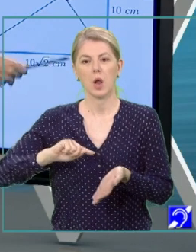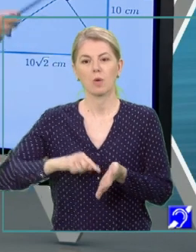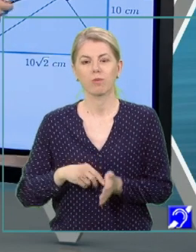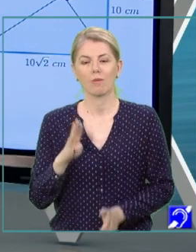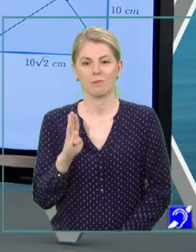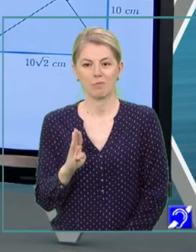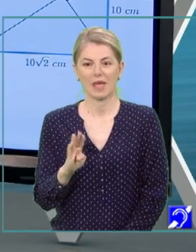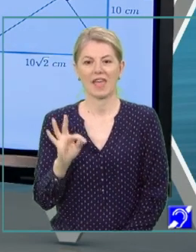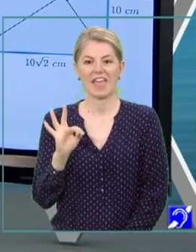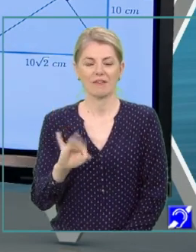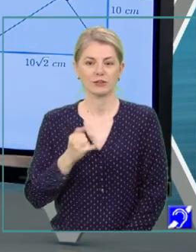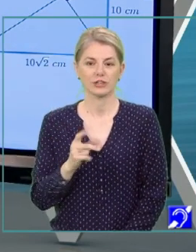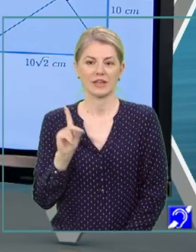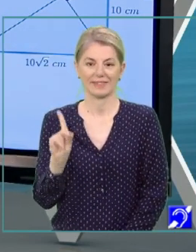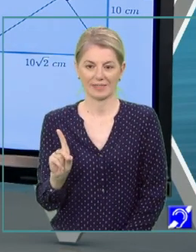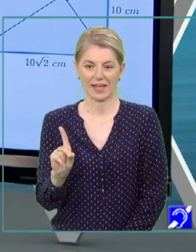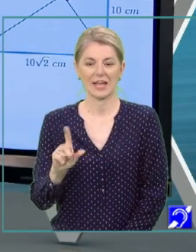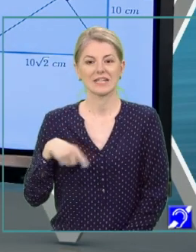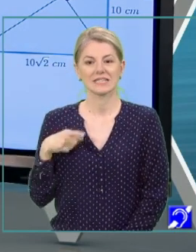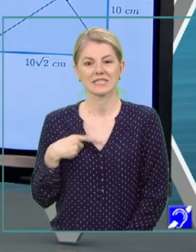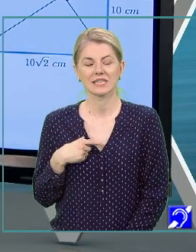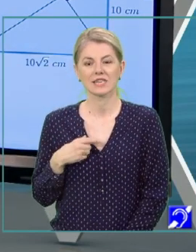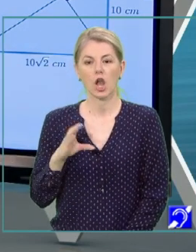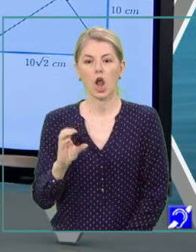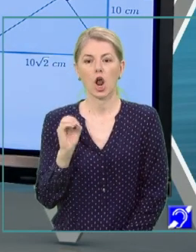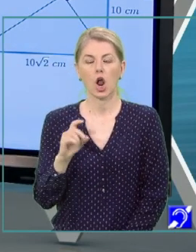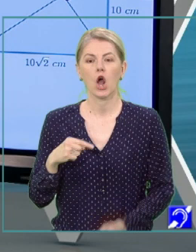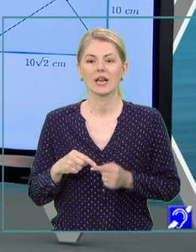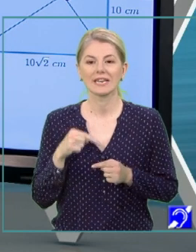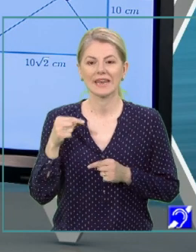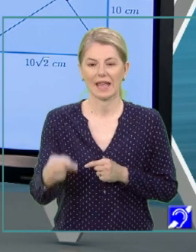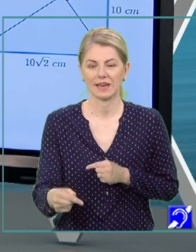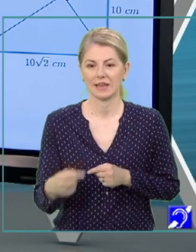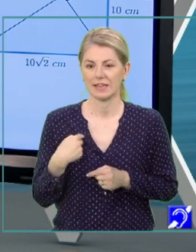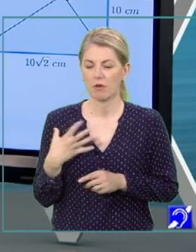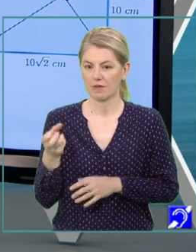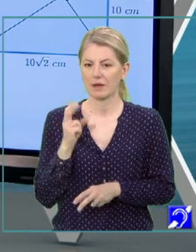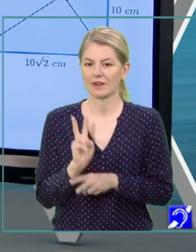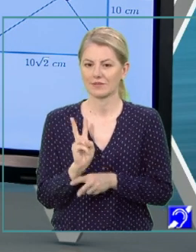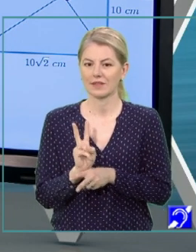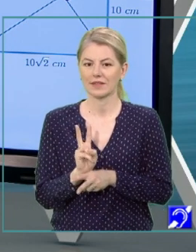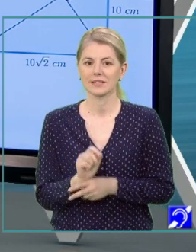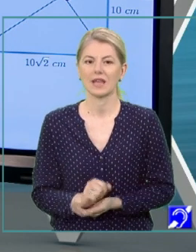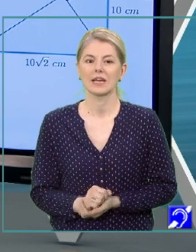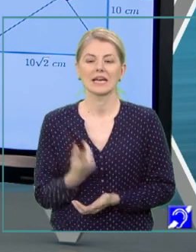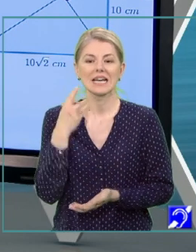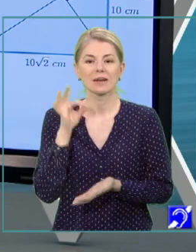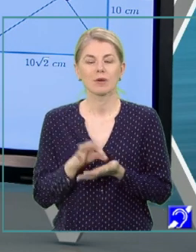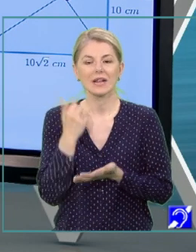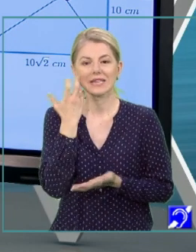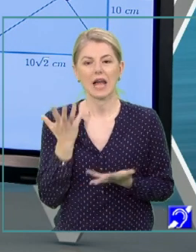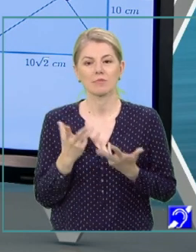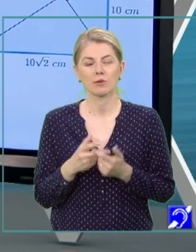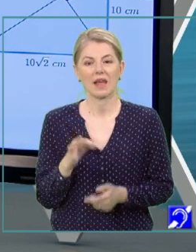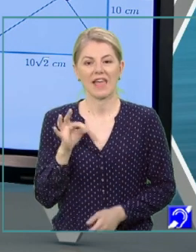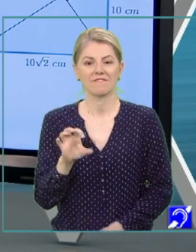B, F și D sunt coliniare. Eu v-am atras atenția în clipa când l-am calculat